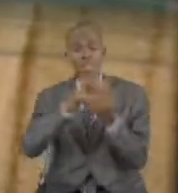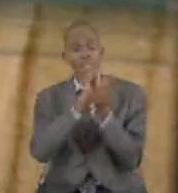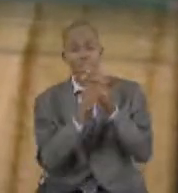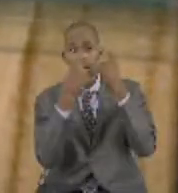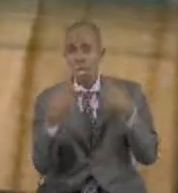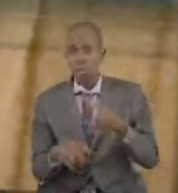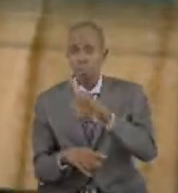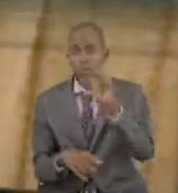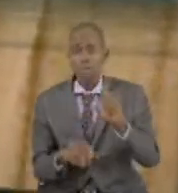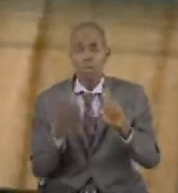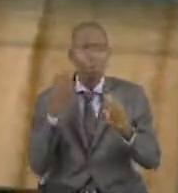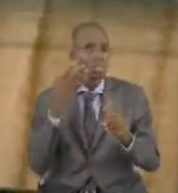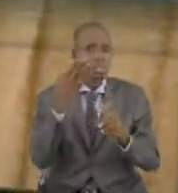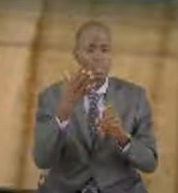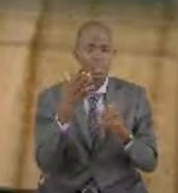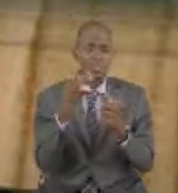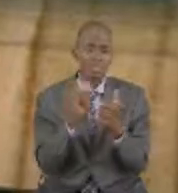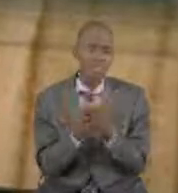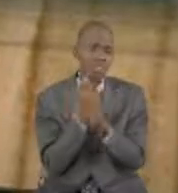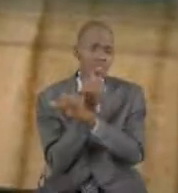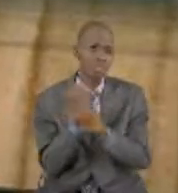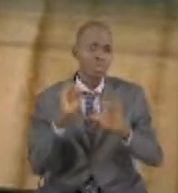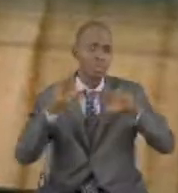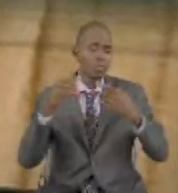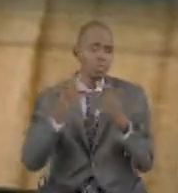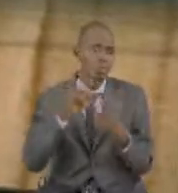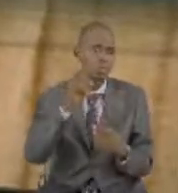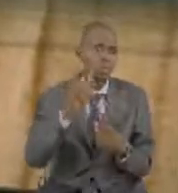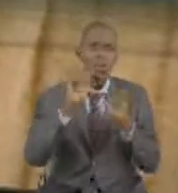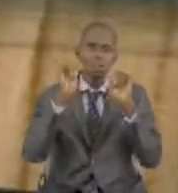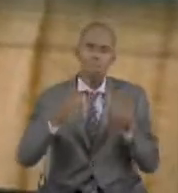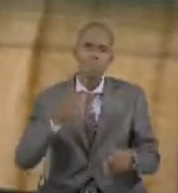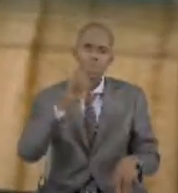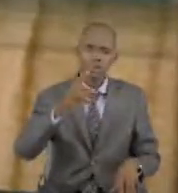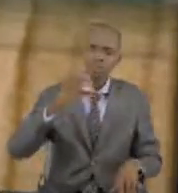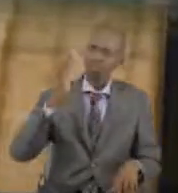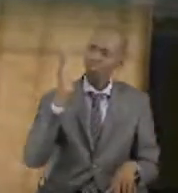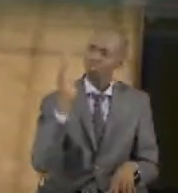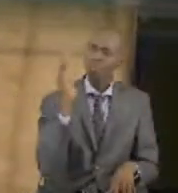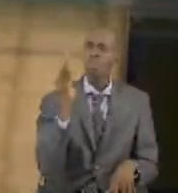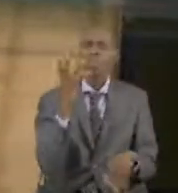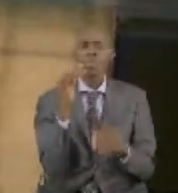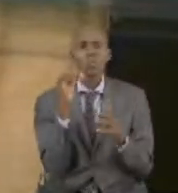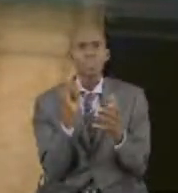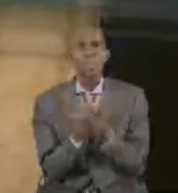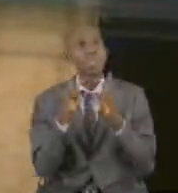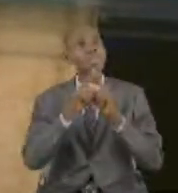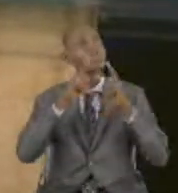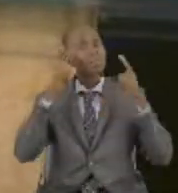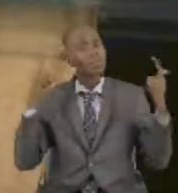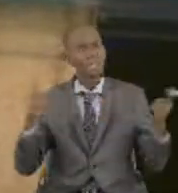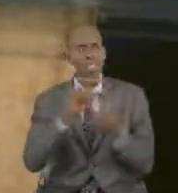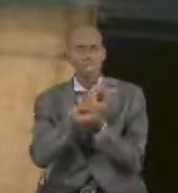s'est produite en vous? Y a-t-il ce salut qui vous a été donné? Pouvez-vous témoigner, rendre témoignage de ce